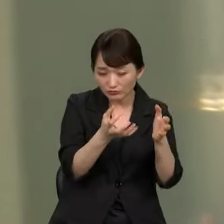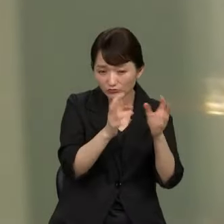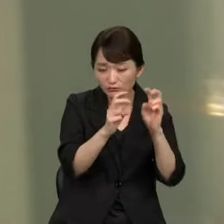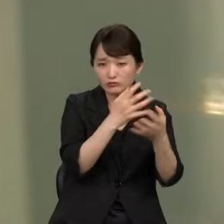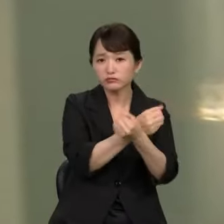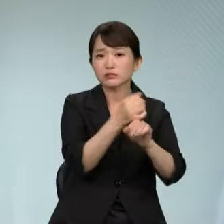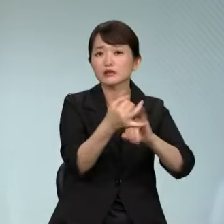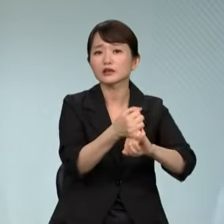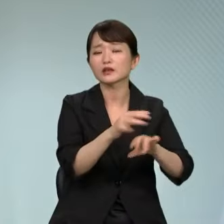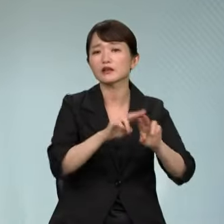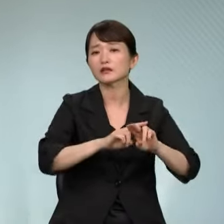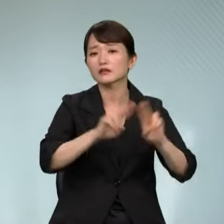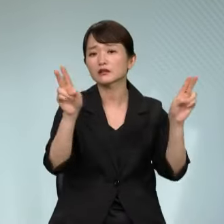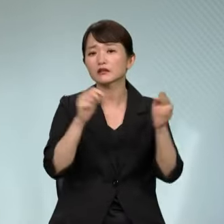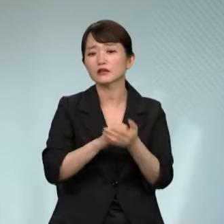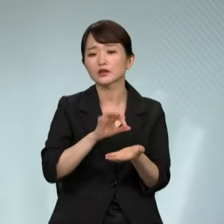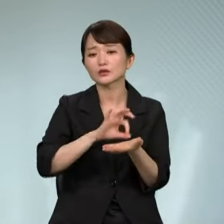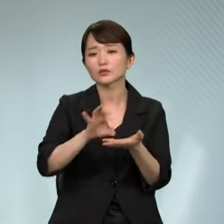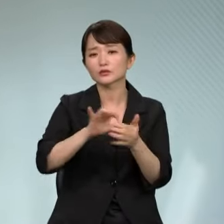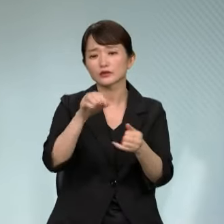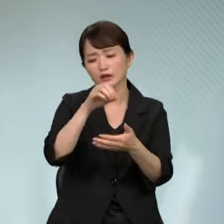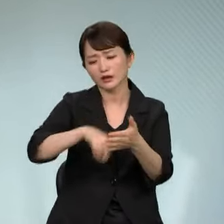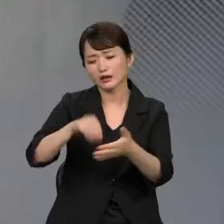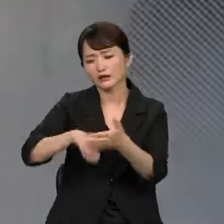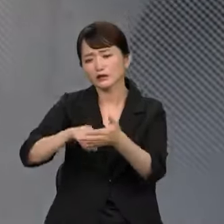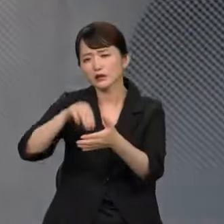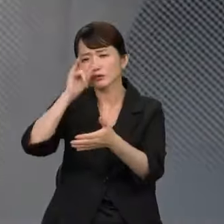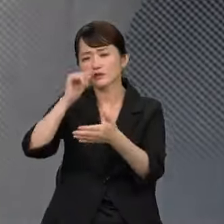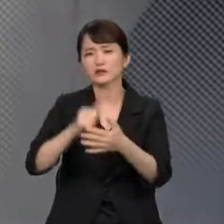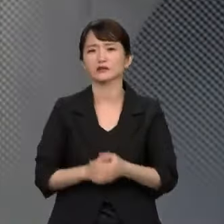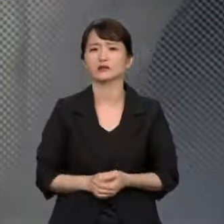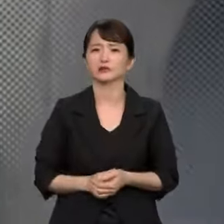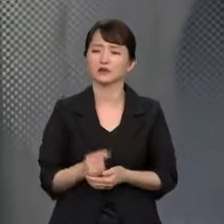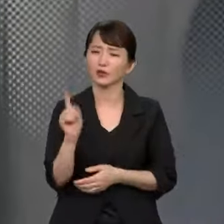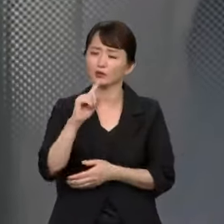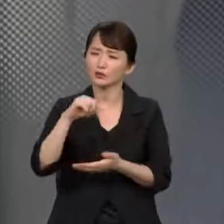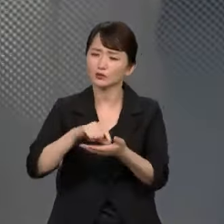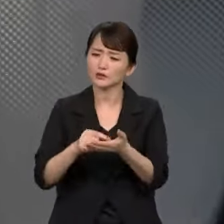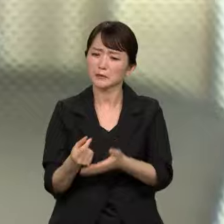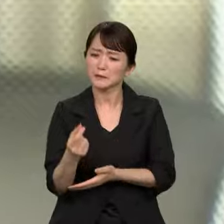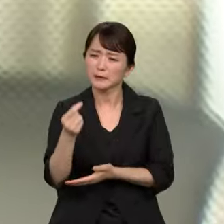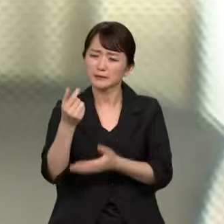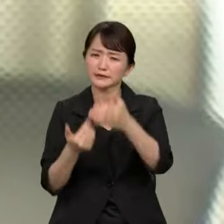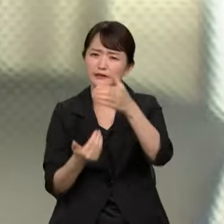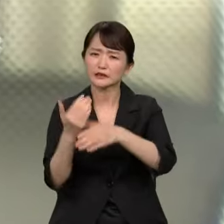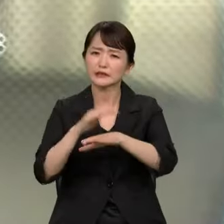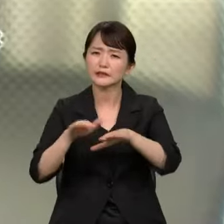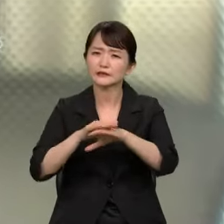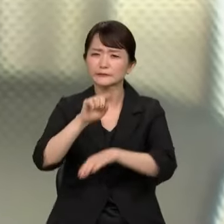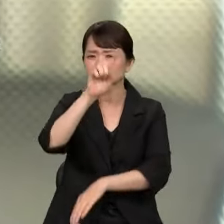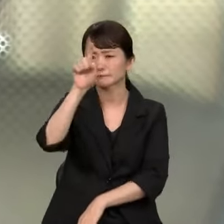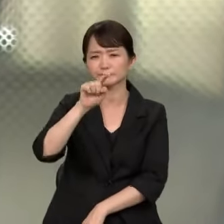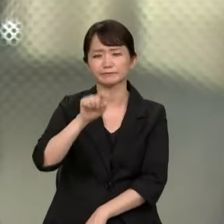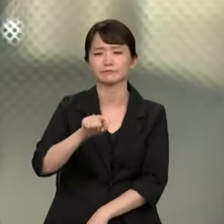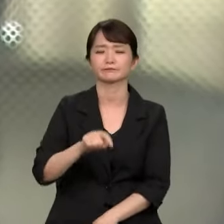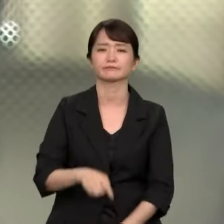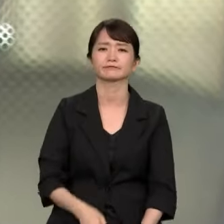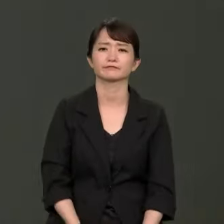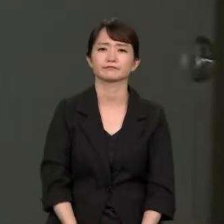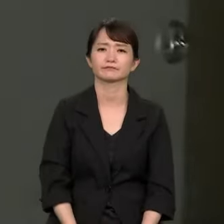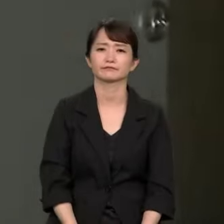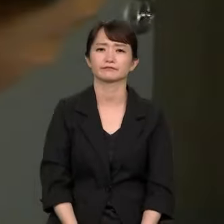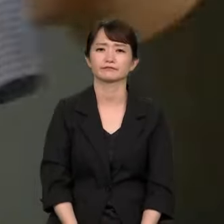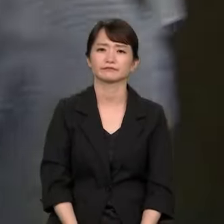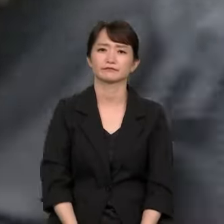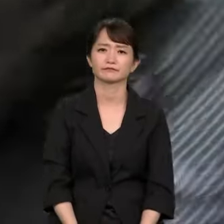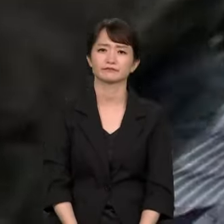데다 소비자 탈퇴 행렬이 잇따르고 있어 얼마나 빠른 시일 내에 사태가 해결될진 미지수입니다.